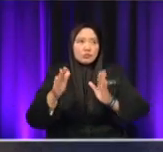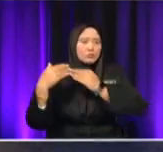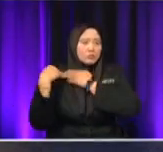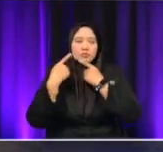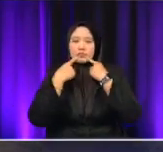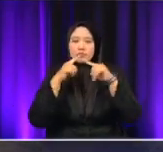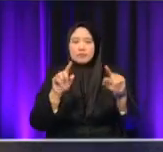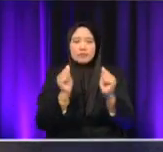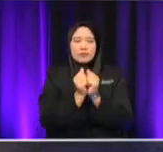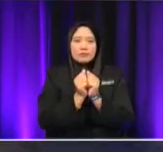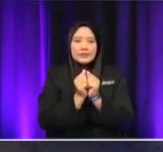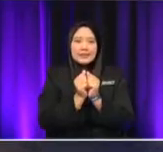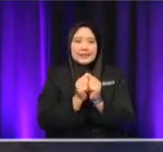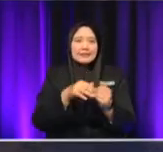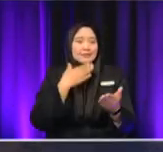saja suami